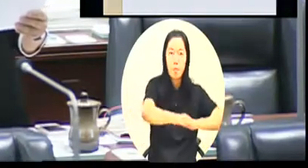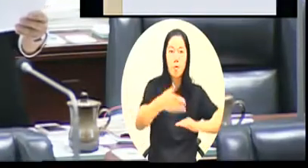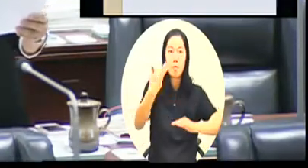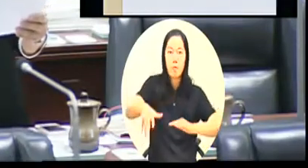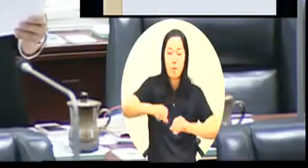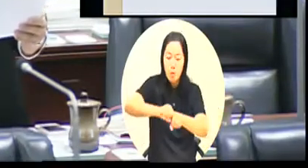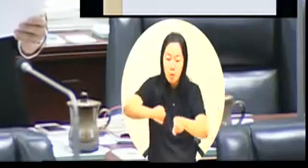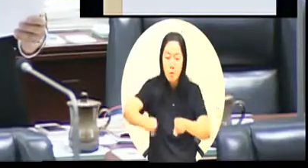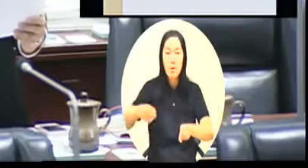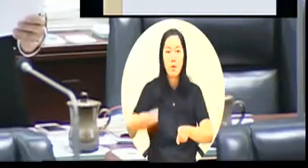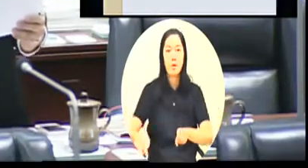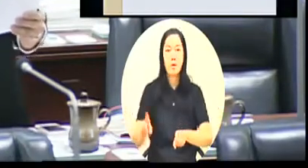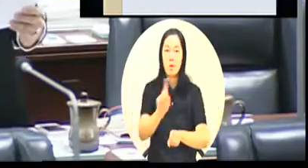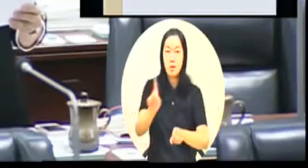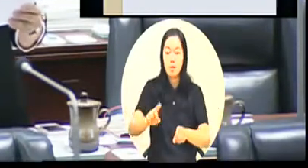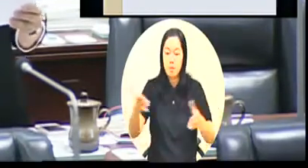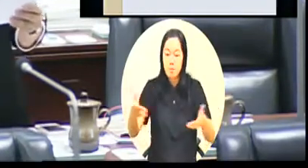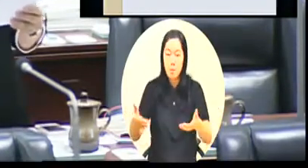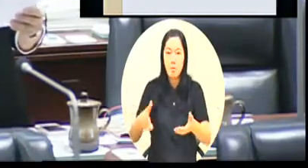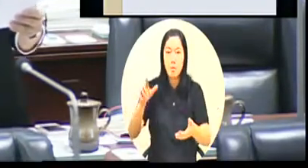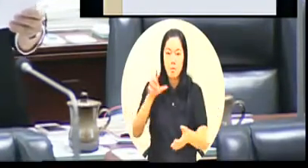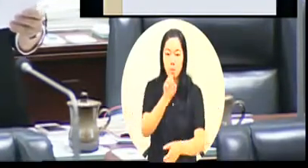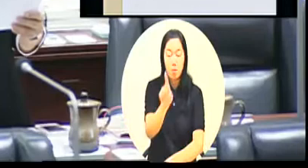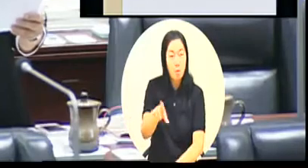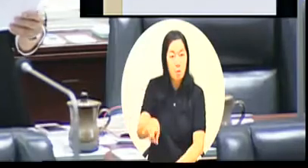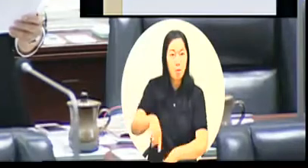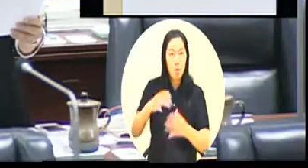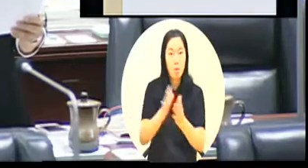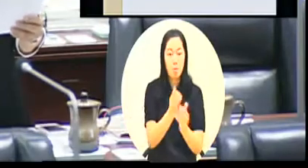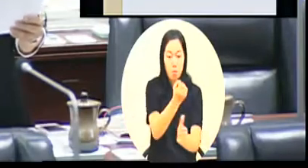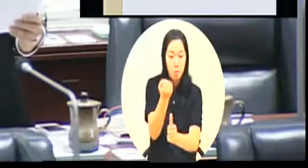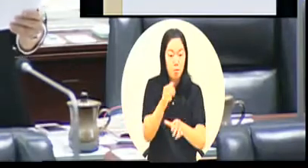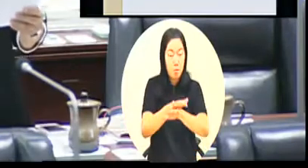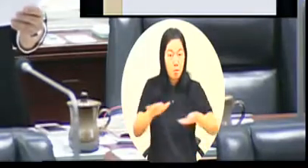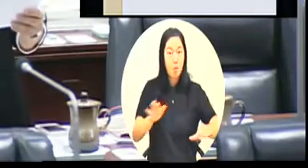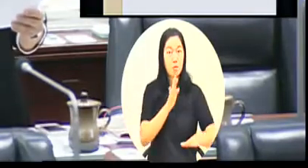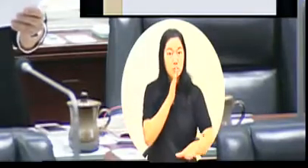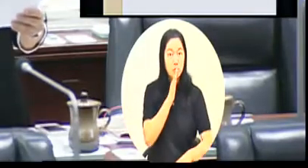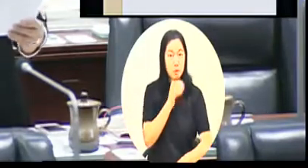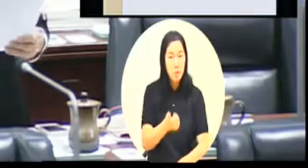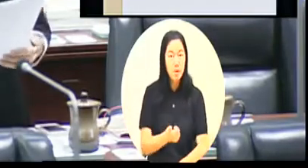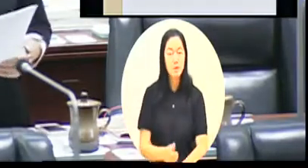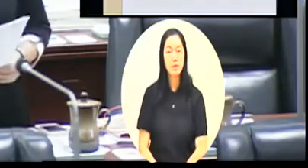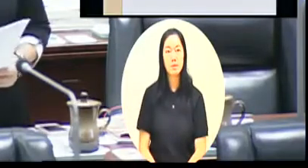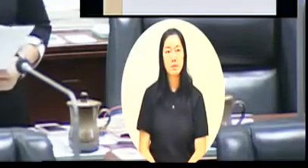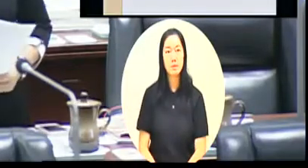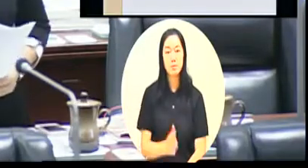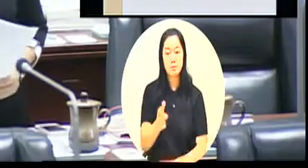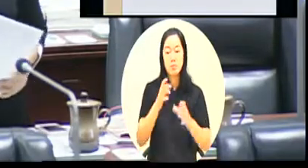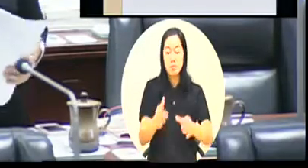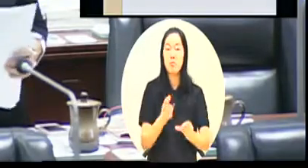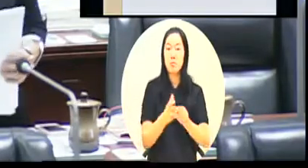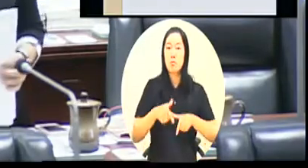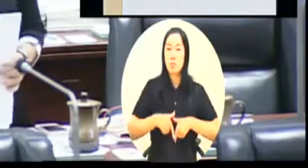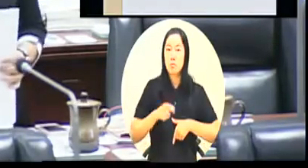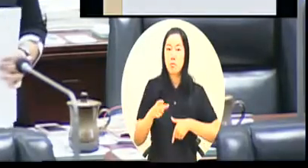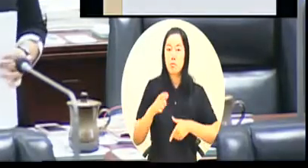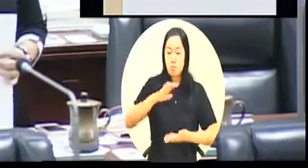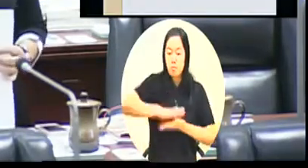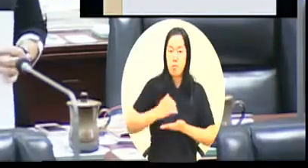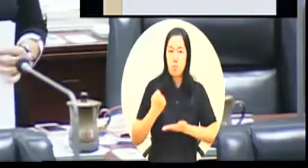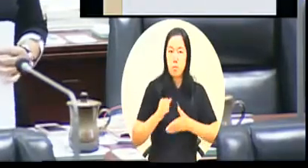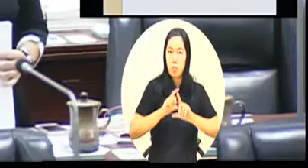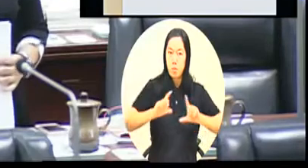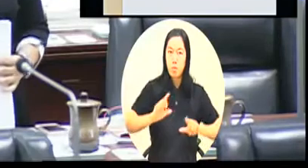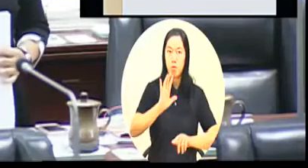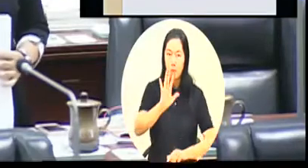或者是任何动工的地面上的工程都是安全的。因为我觉得你成立这个中心也是有压力的哦，